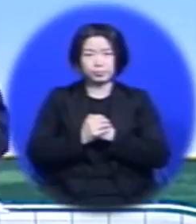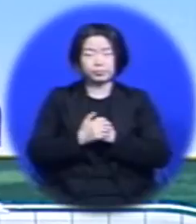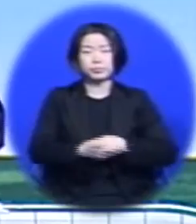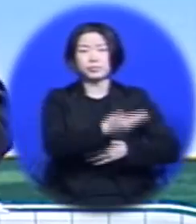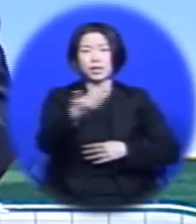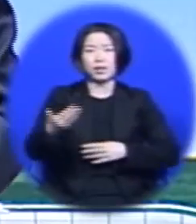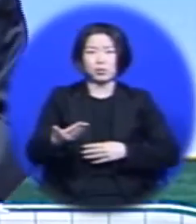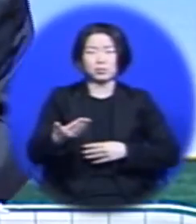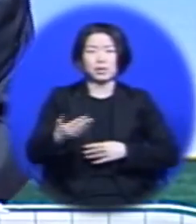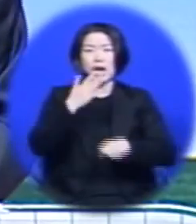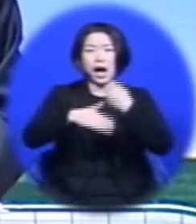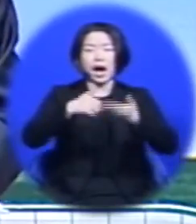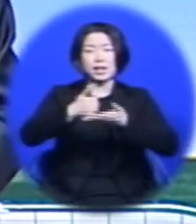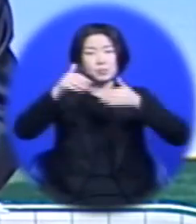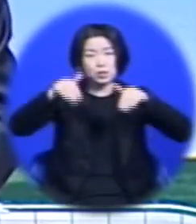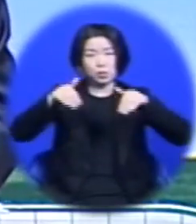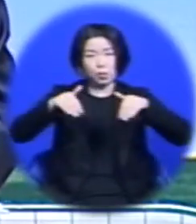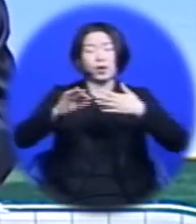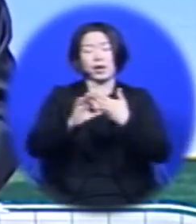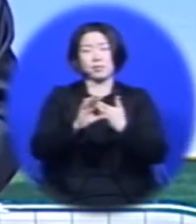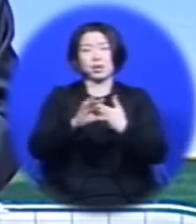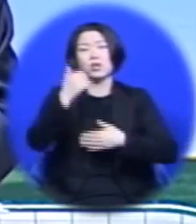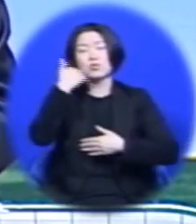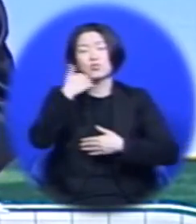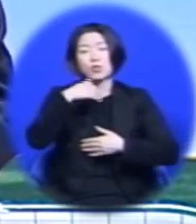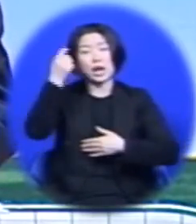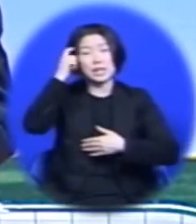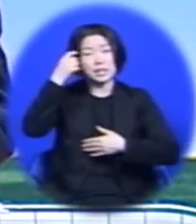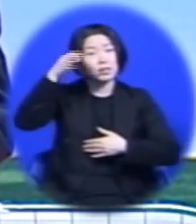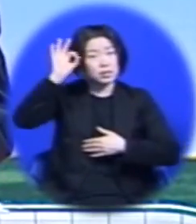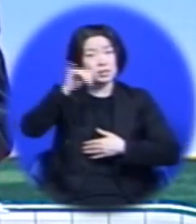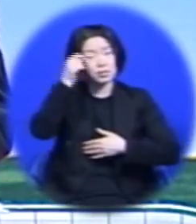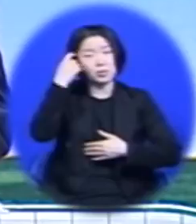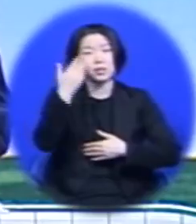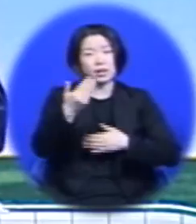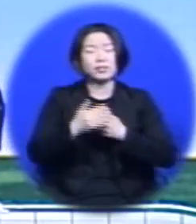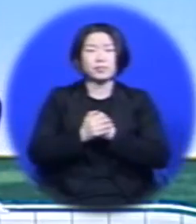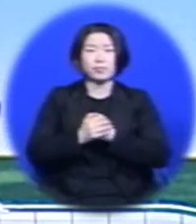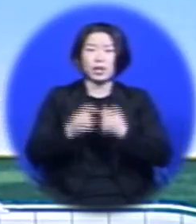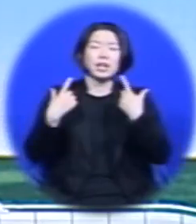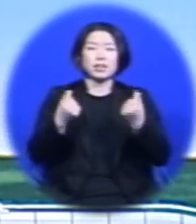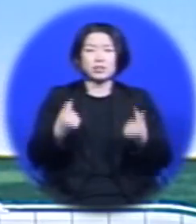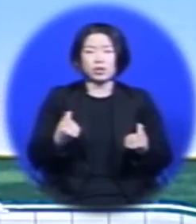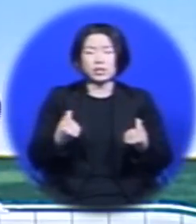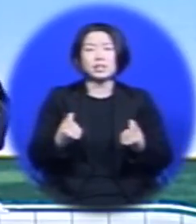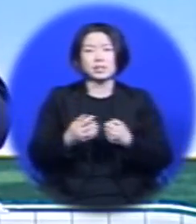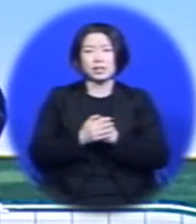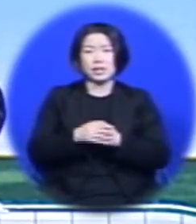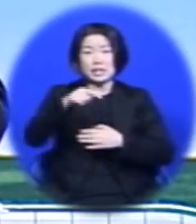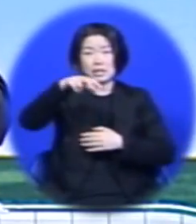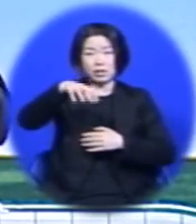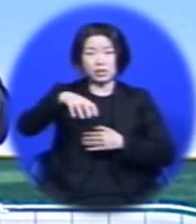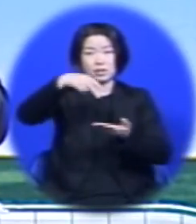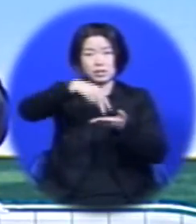여러분 하나님의 종 하면 누가 생각 되십니까 여전히 여기서